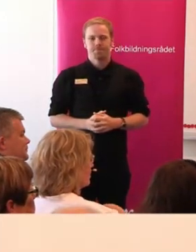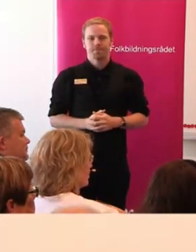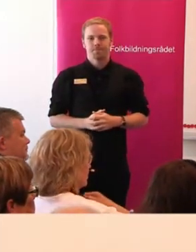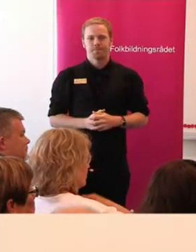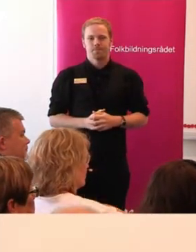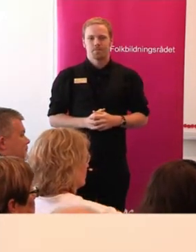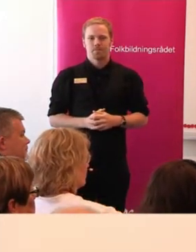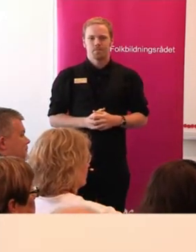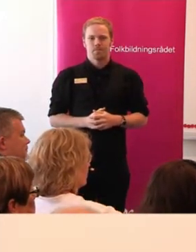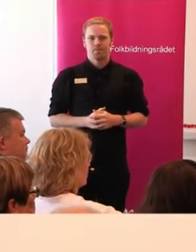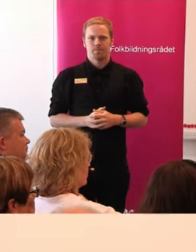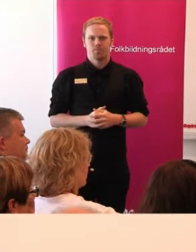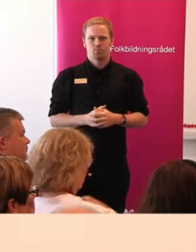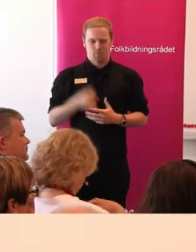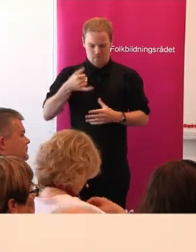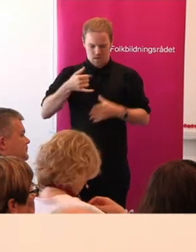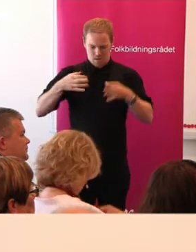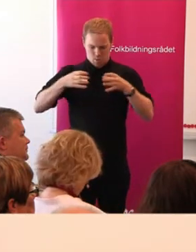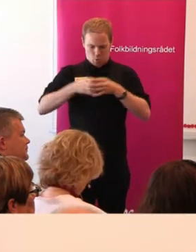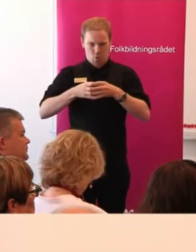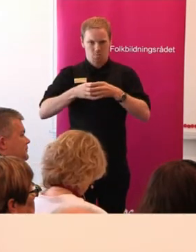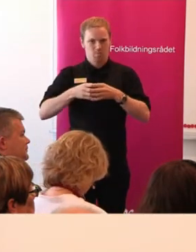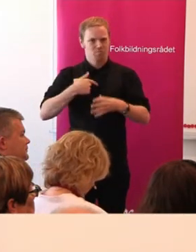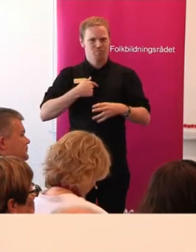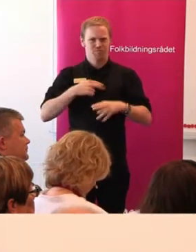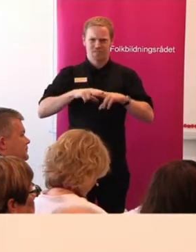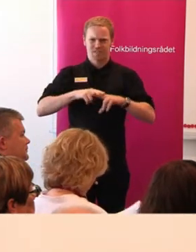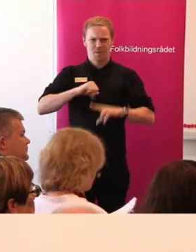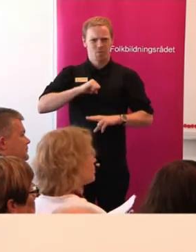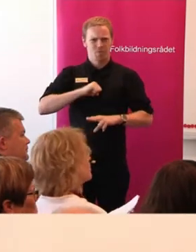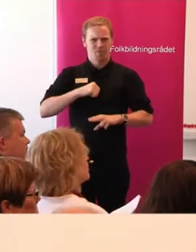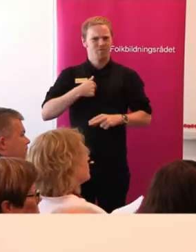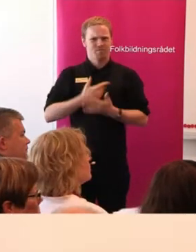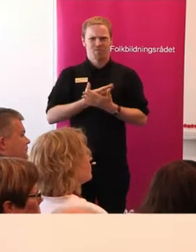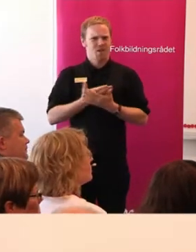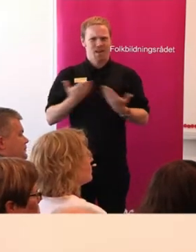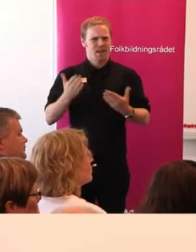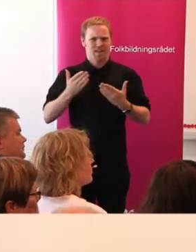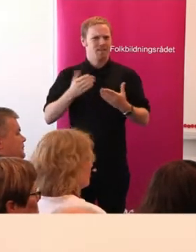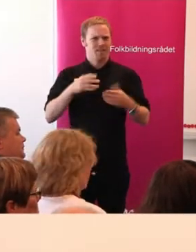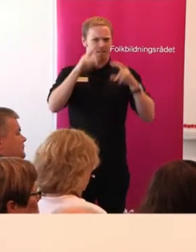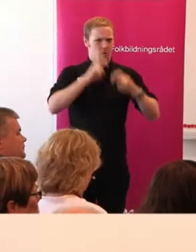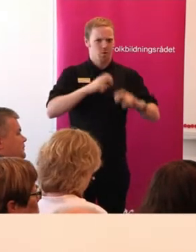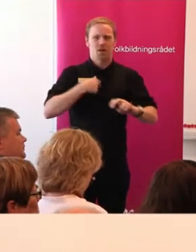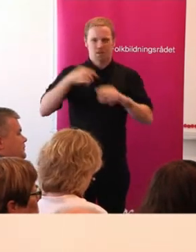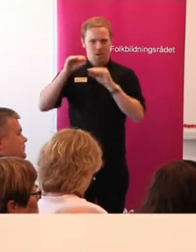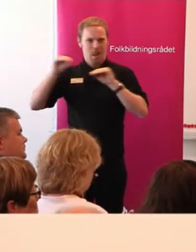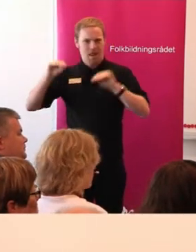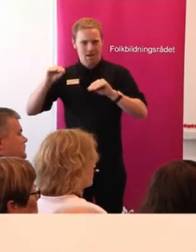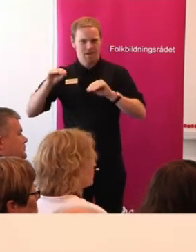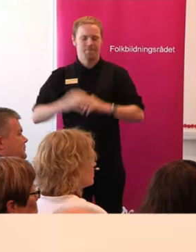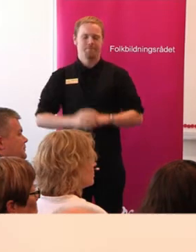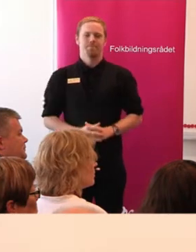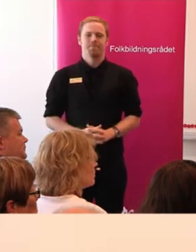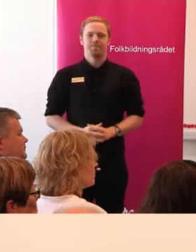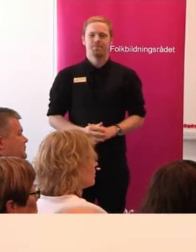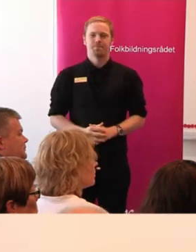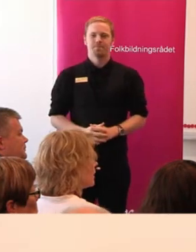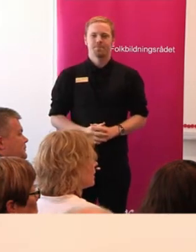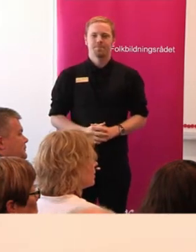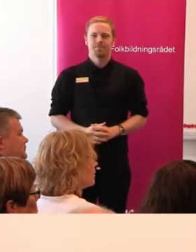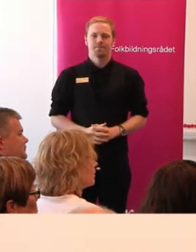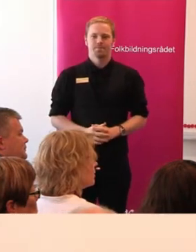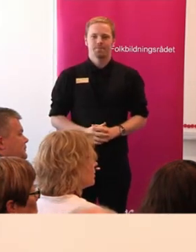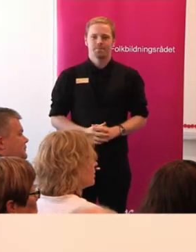I gruppen så tycker jag att det har varit kul att vara lärare och inte forskare. Så. Och här idag så kan jag säga att, och då kan jag också